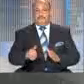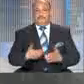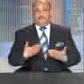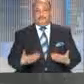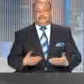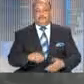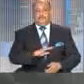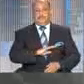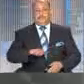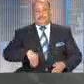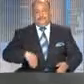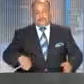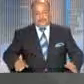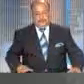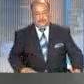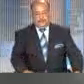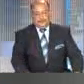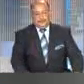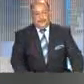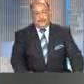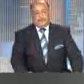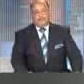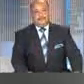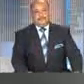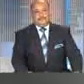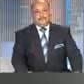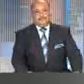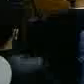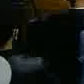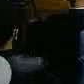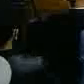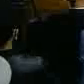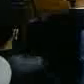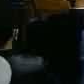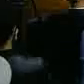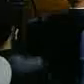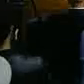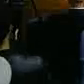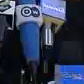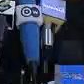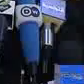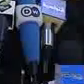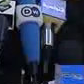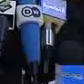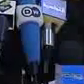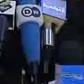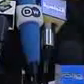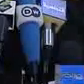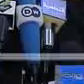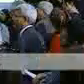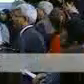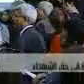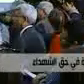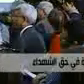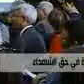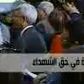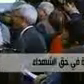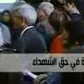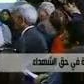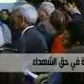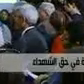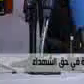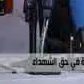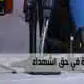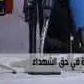بهذا نصل لختام هذه النشرة، وإليكم تذكيرا بعناوينها. خلال ندوة صحفية، هيئة الدفاع عن عائلات شهداء